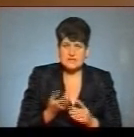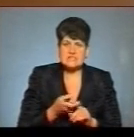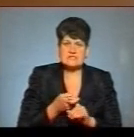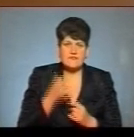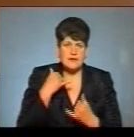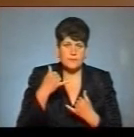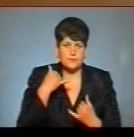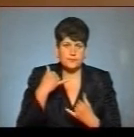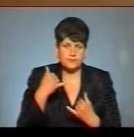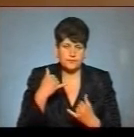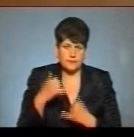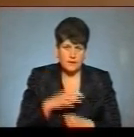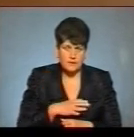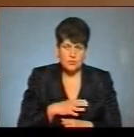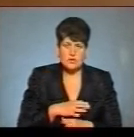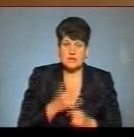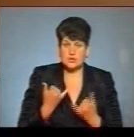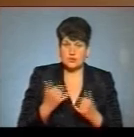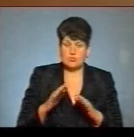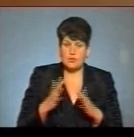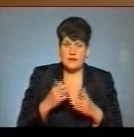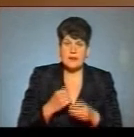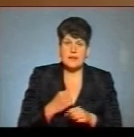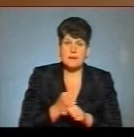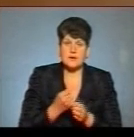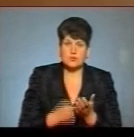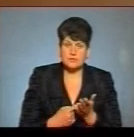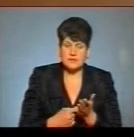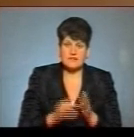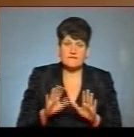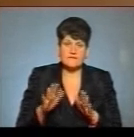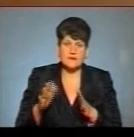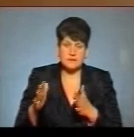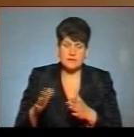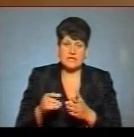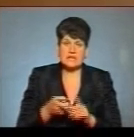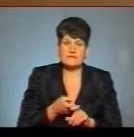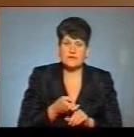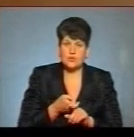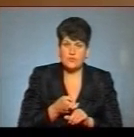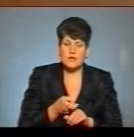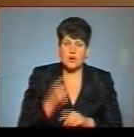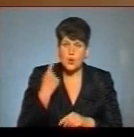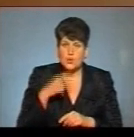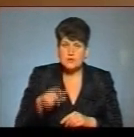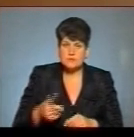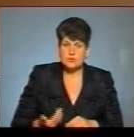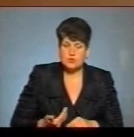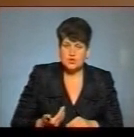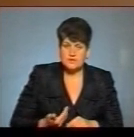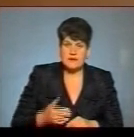зв'язувались по телефону. На даний момент лабораторно підтверджених випадків інфікування осіб, що проживають